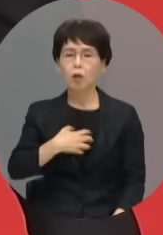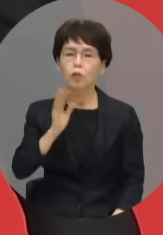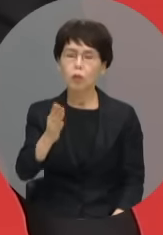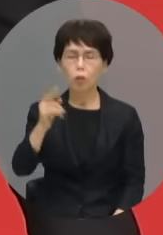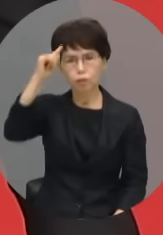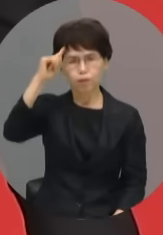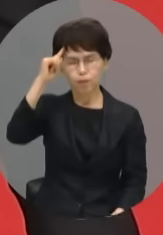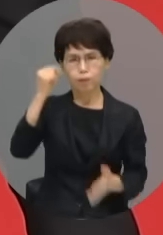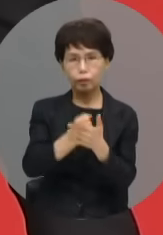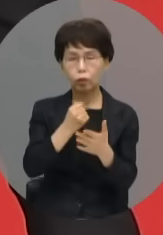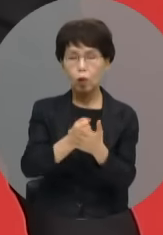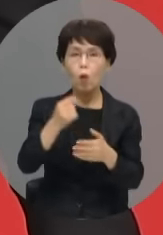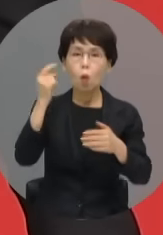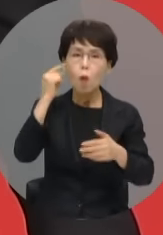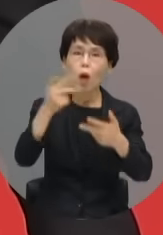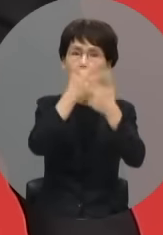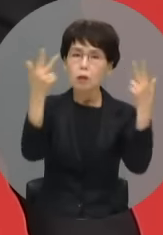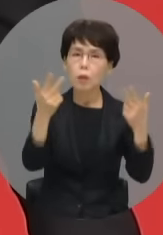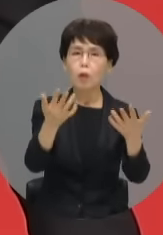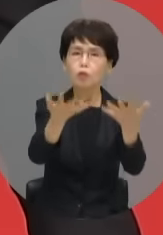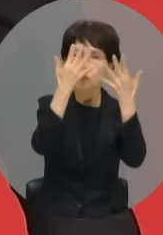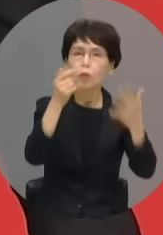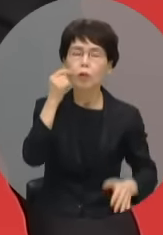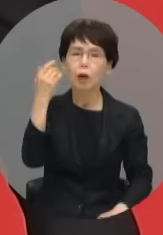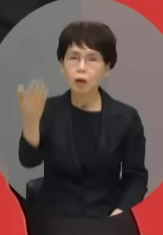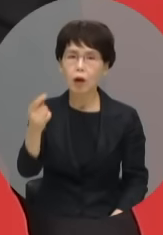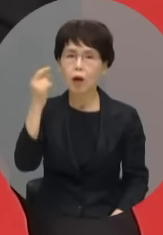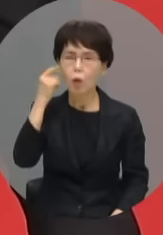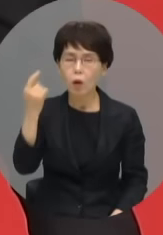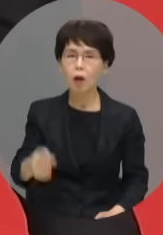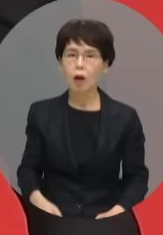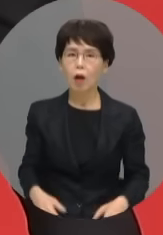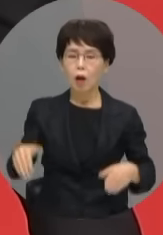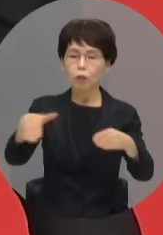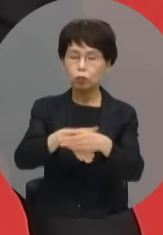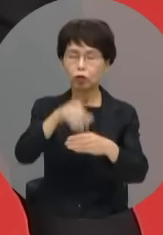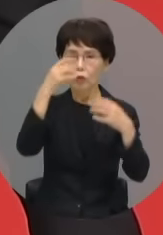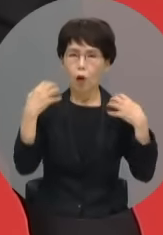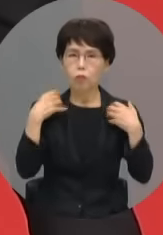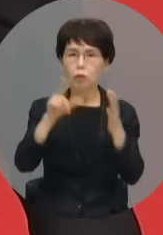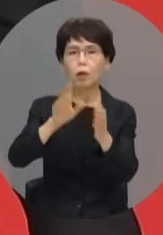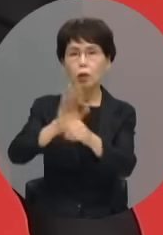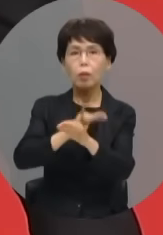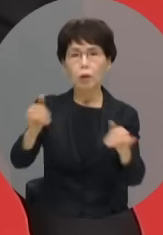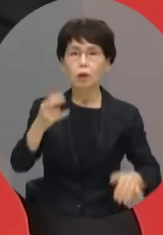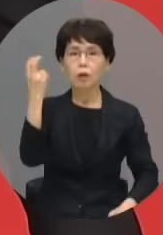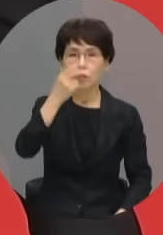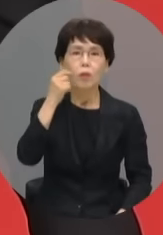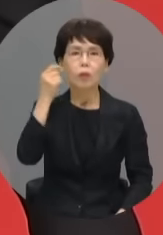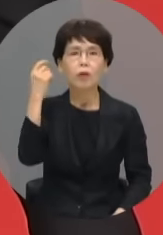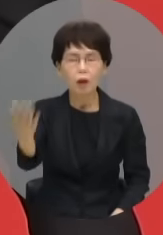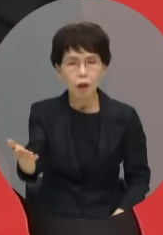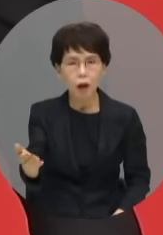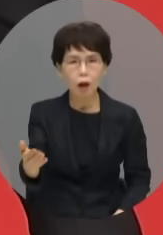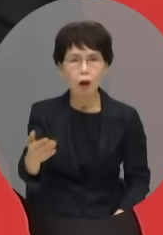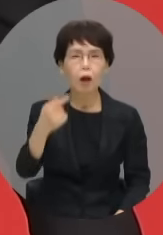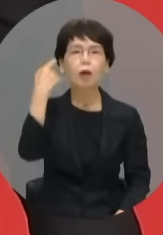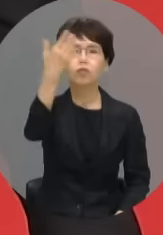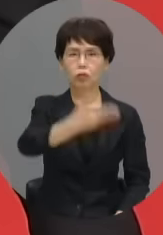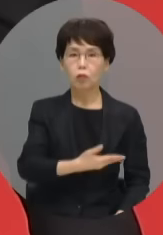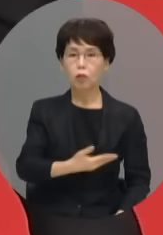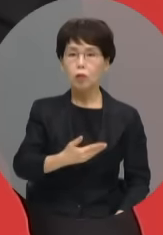깔끔하게 구속 안 되느냐. 왜 문재인 정권의 적폐 수사 안 됐느냐. 이런 거 물어봅니다. 그거 안된